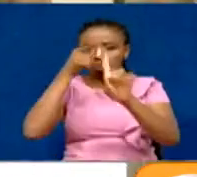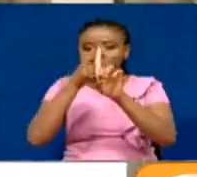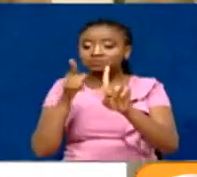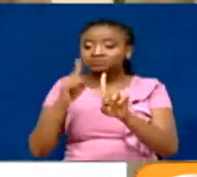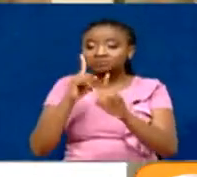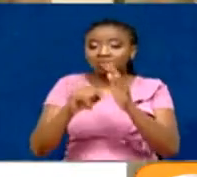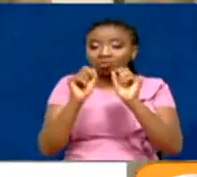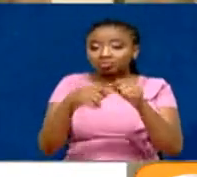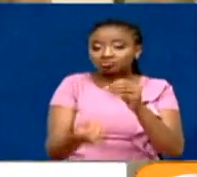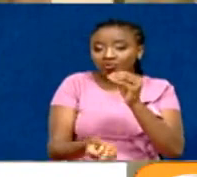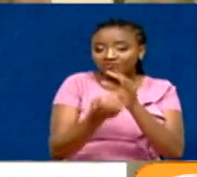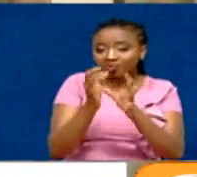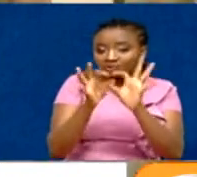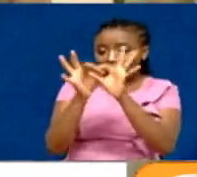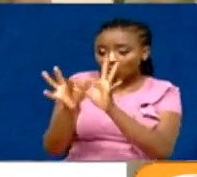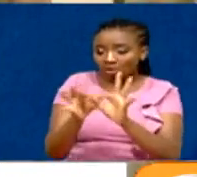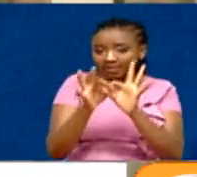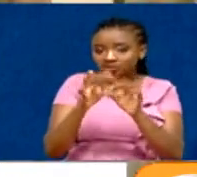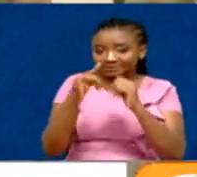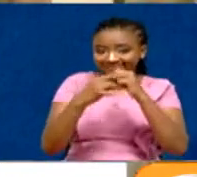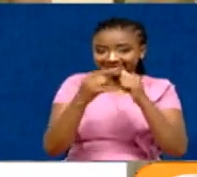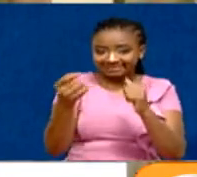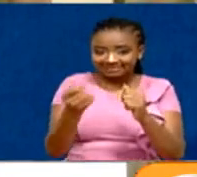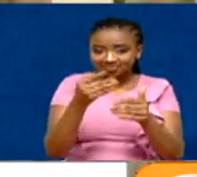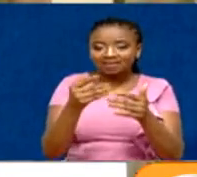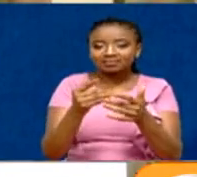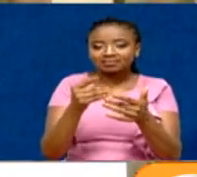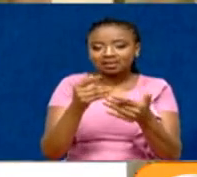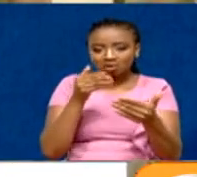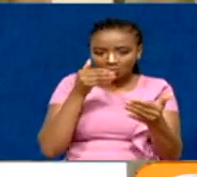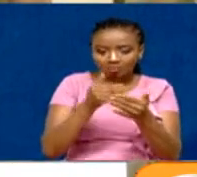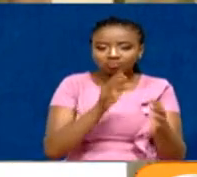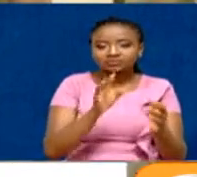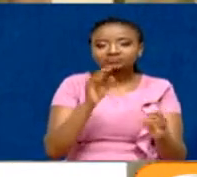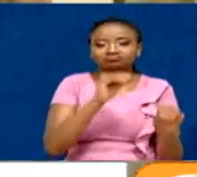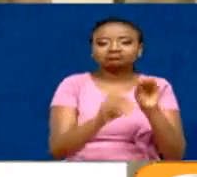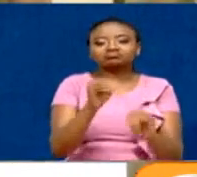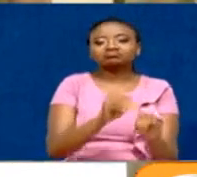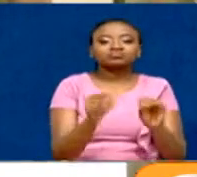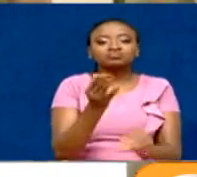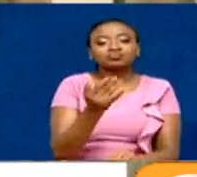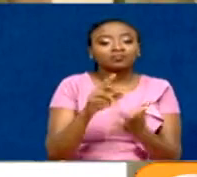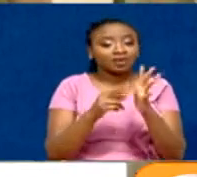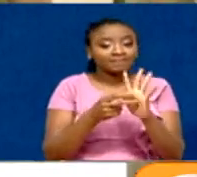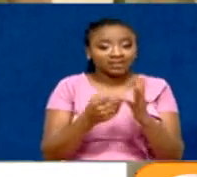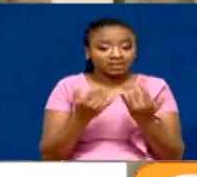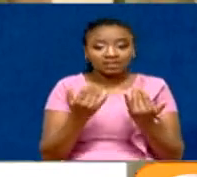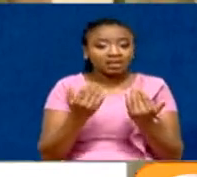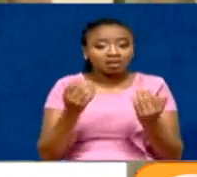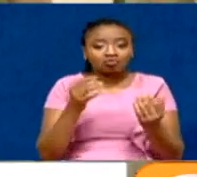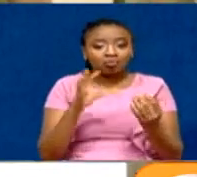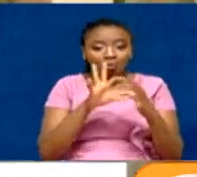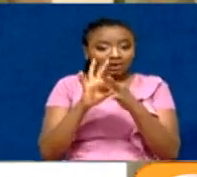only form coalitions 6 months to the general election. That means coalitions must be formed before